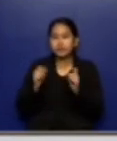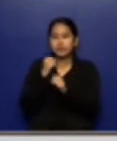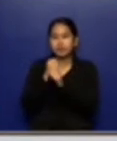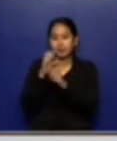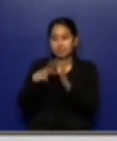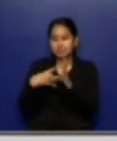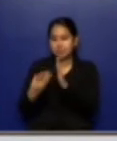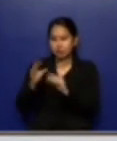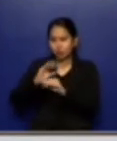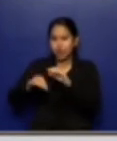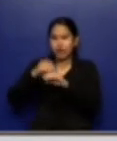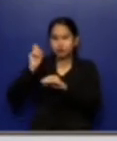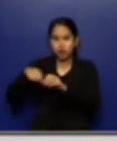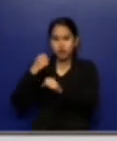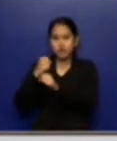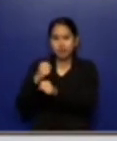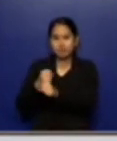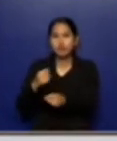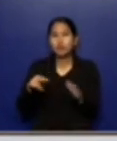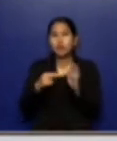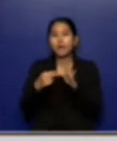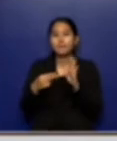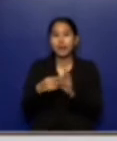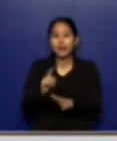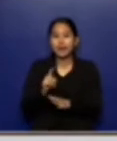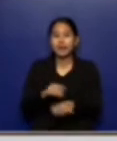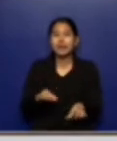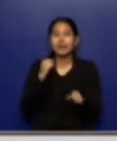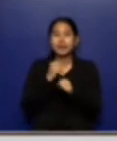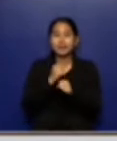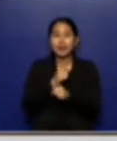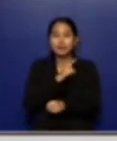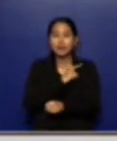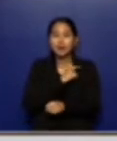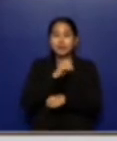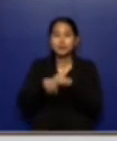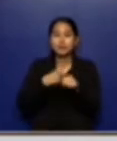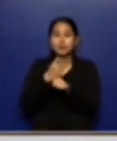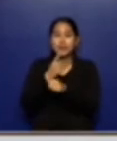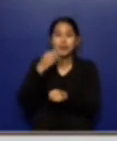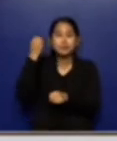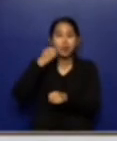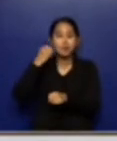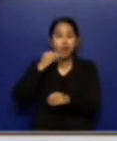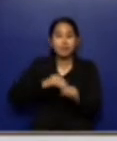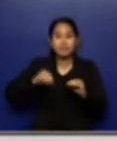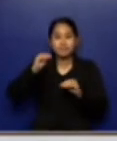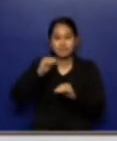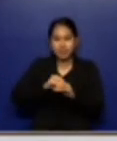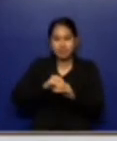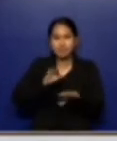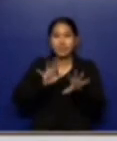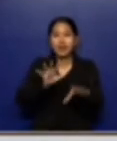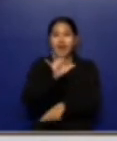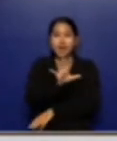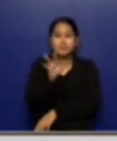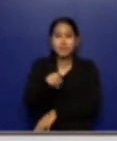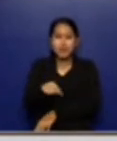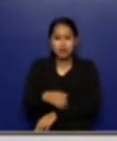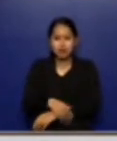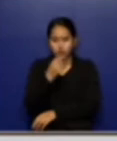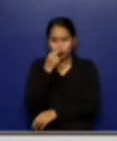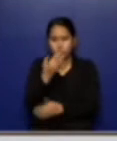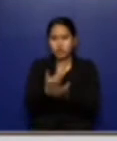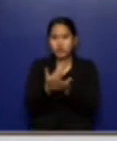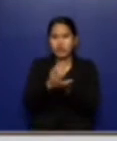การขึ้นมาอันนี้คือเป็นการเพิ่มขึ้นของทุกปีเฉลี่ยแล้วปีละ5%นะครับก็สังเกตดูว่างบประมาณเ